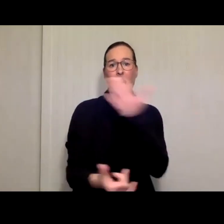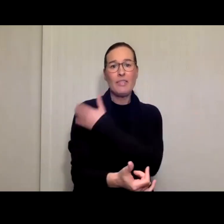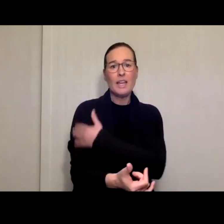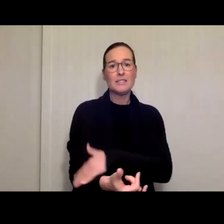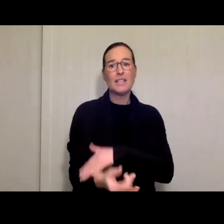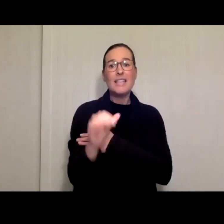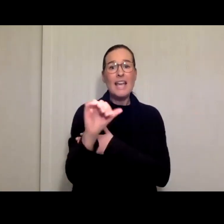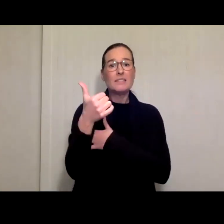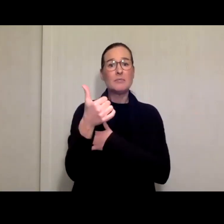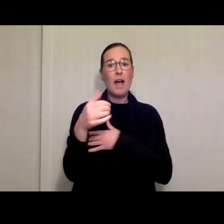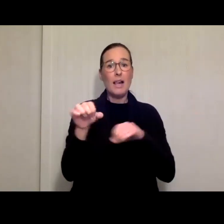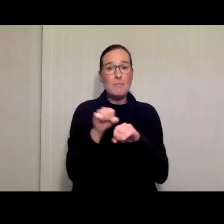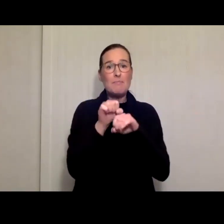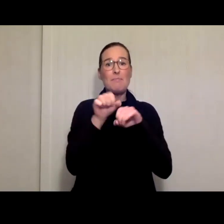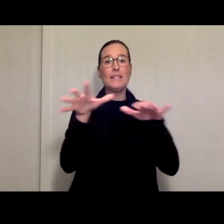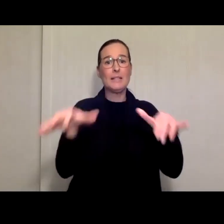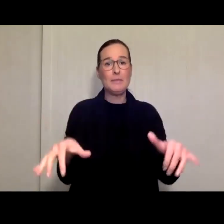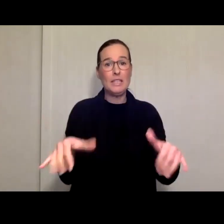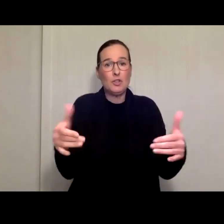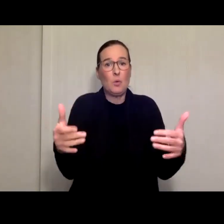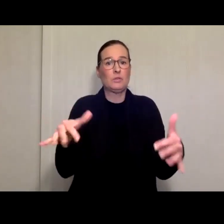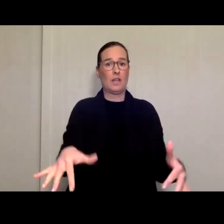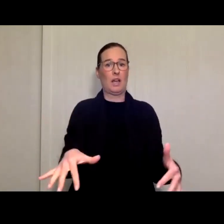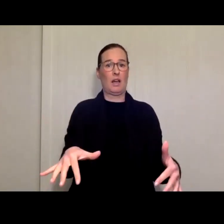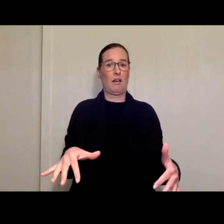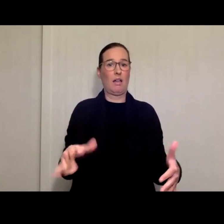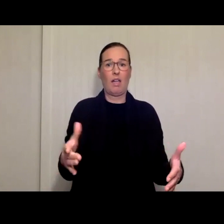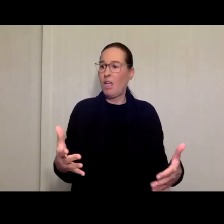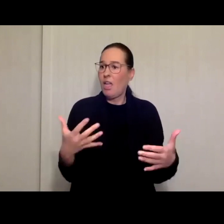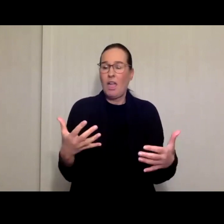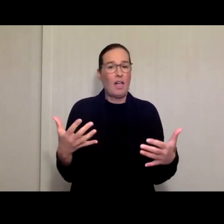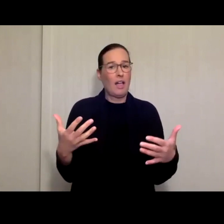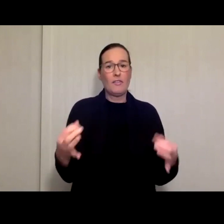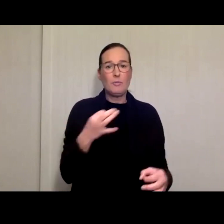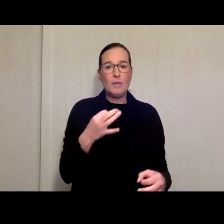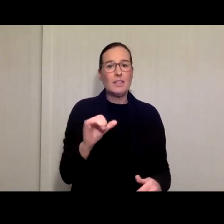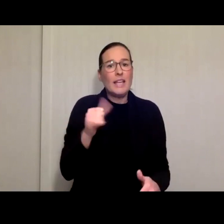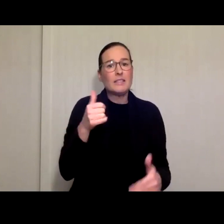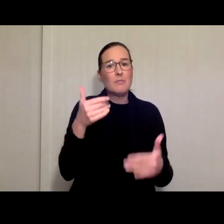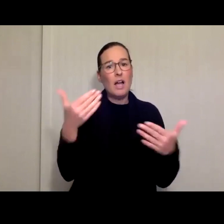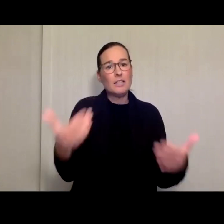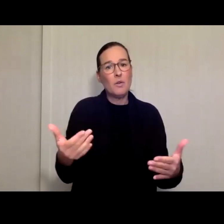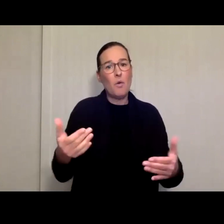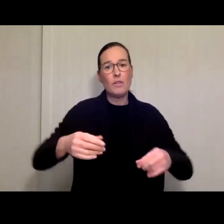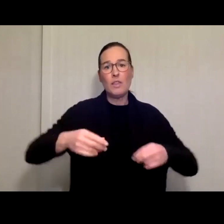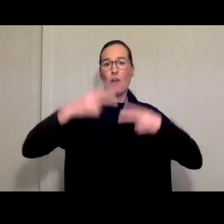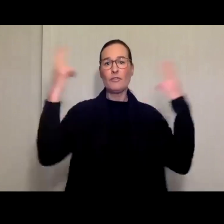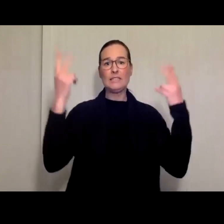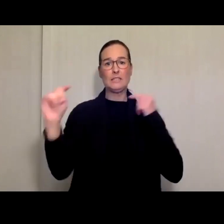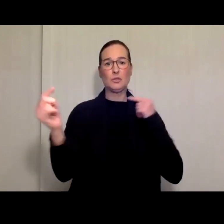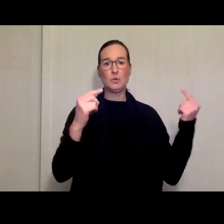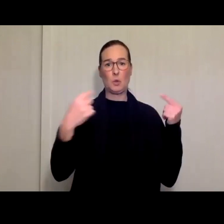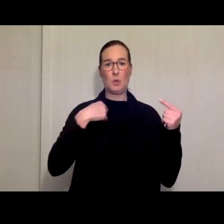Mal mit so einer Pandemie konfrontiert sind. Für mich ist es absolut neu, derart in der öffentlichen Debatte zu sein.